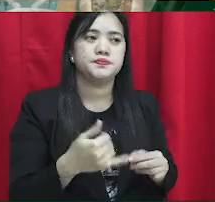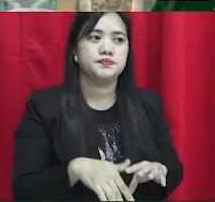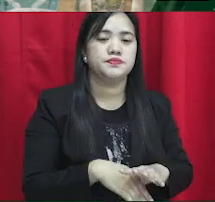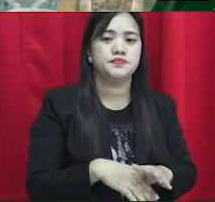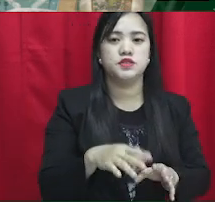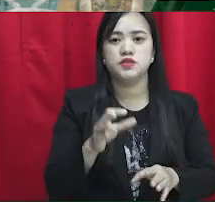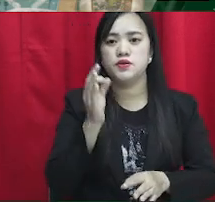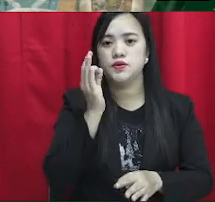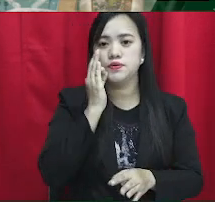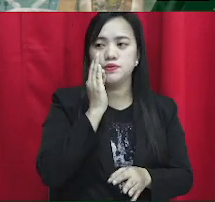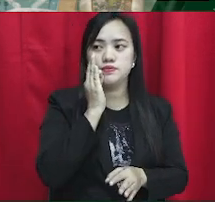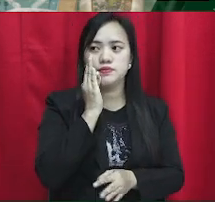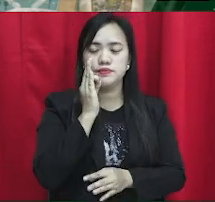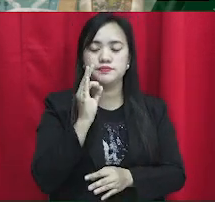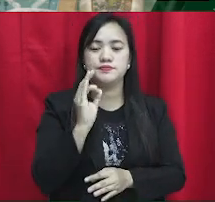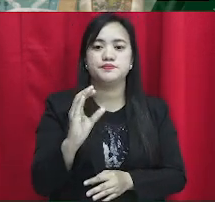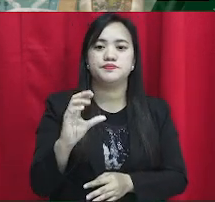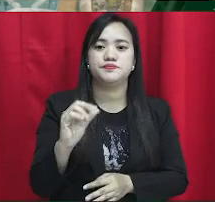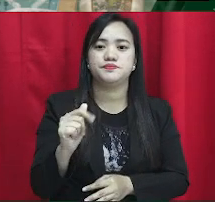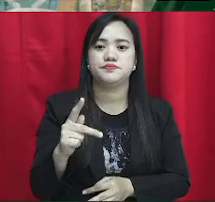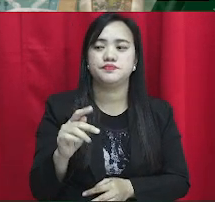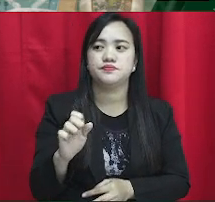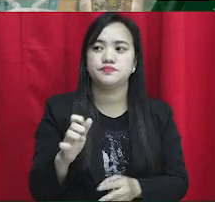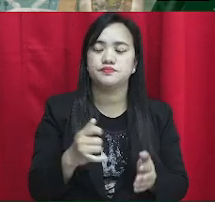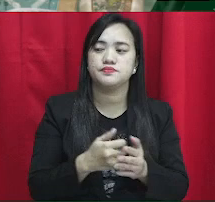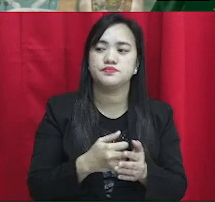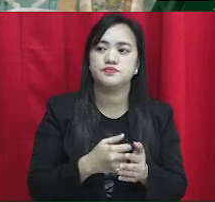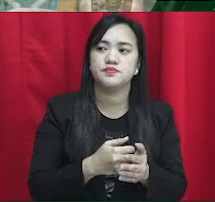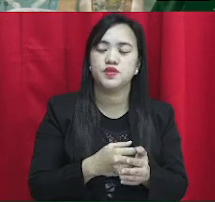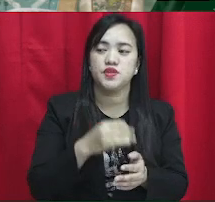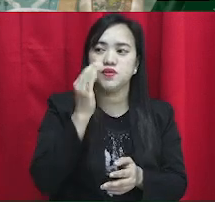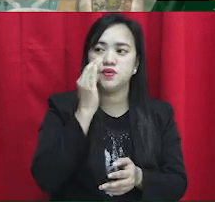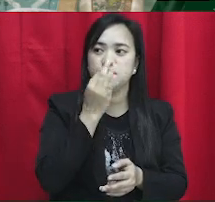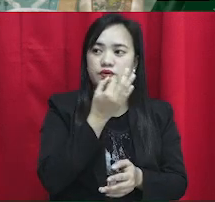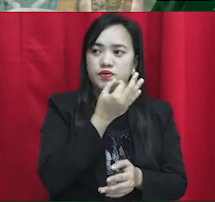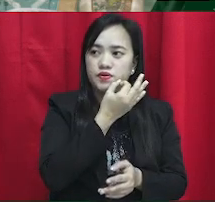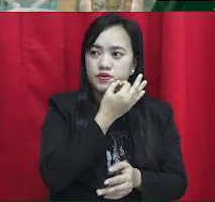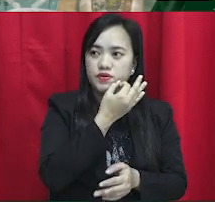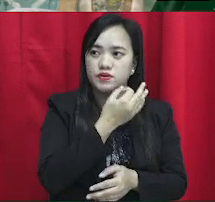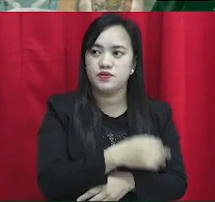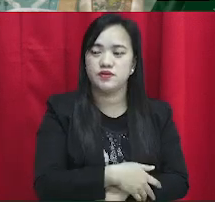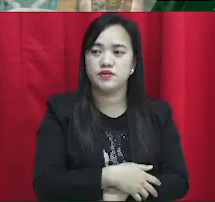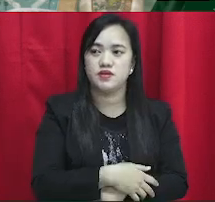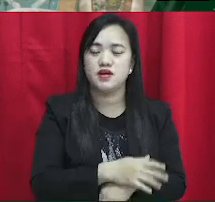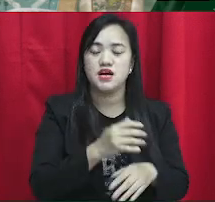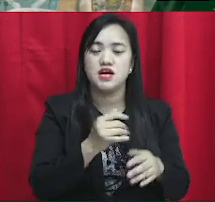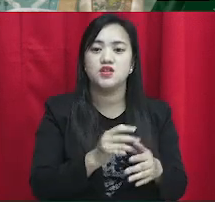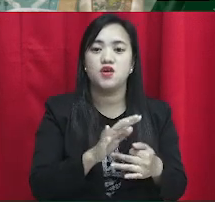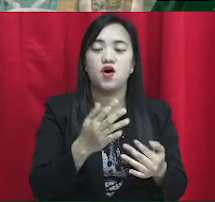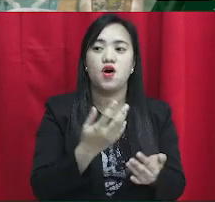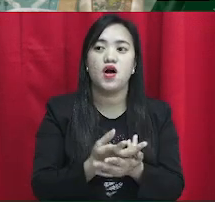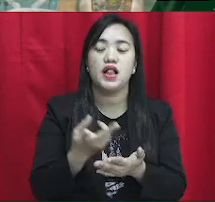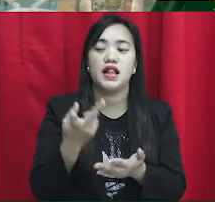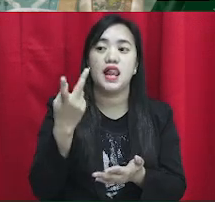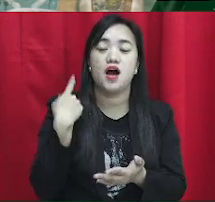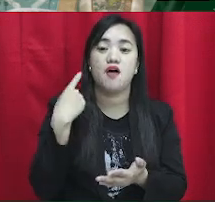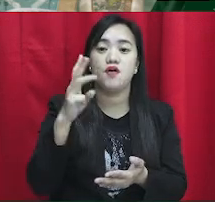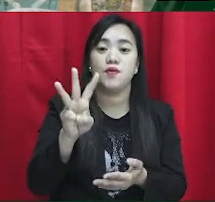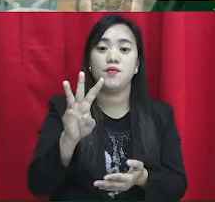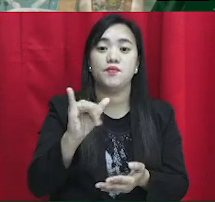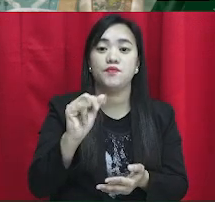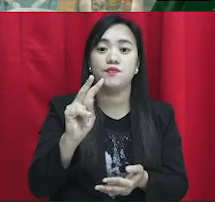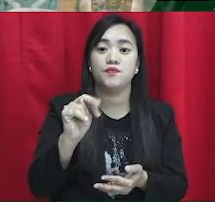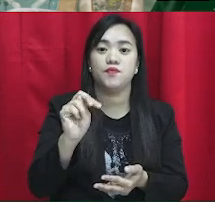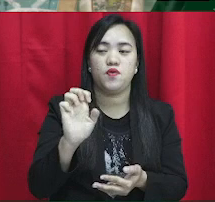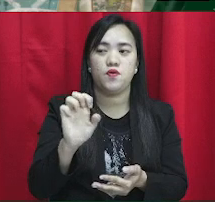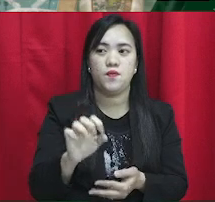Ah, ngayon fruit ko lang nalaman na yung fruitcake pala, lahat ng fruitcake, may wine. May wine talaga. Oh, ka, eh, pero in fairness, ha,